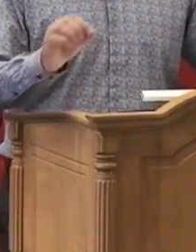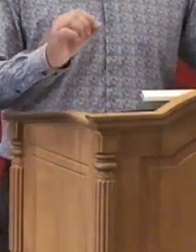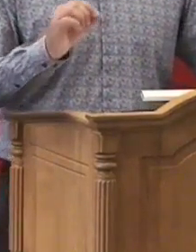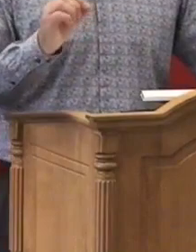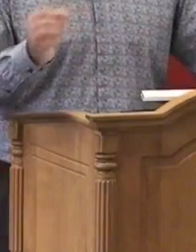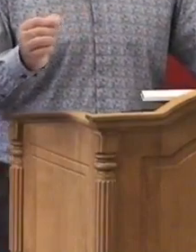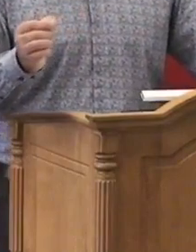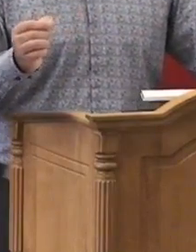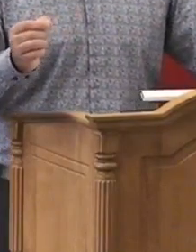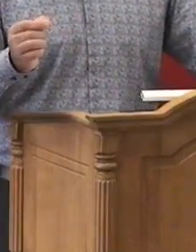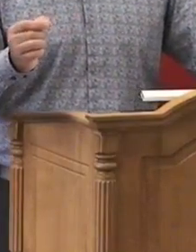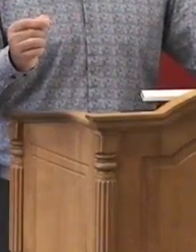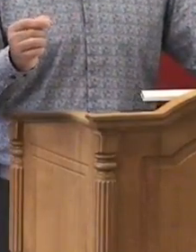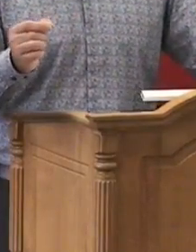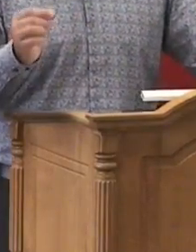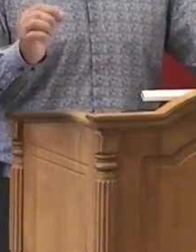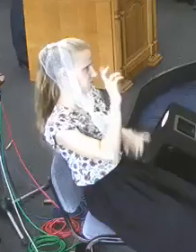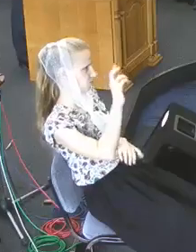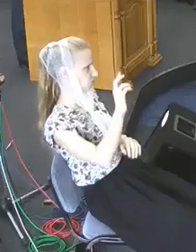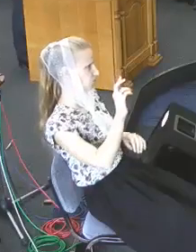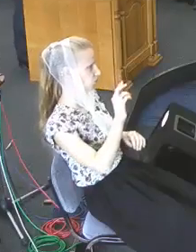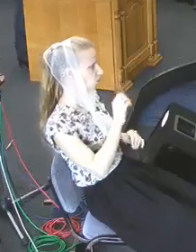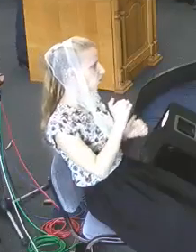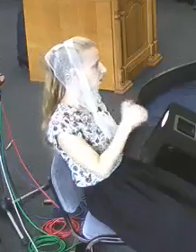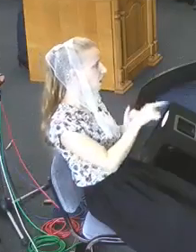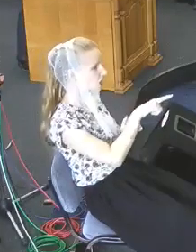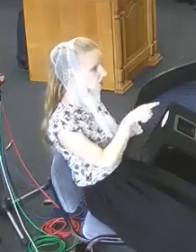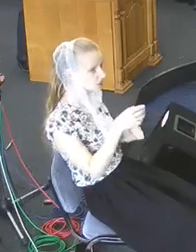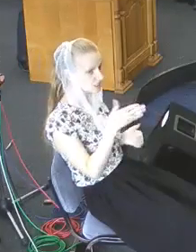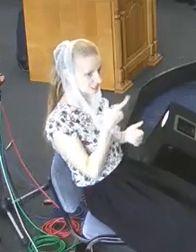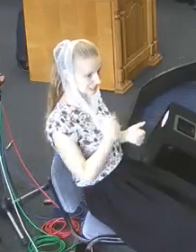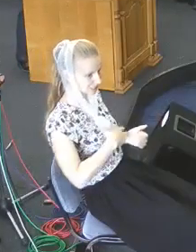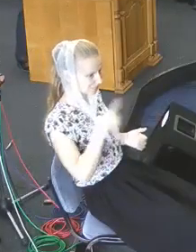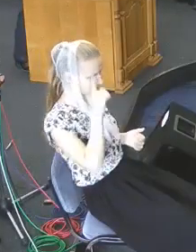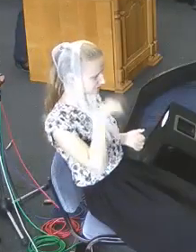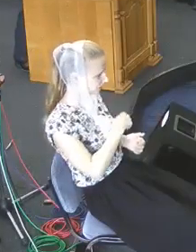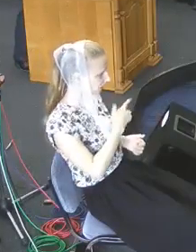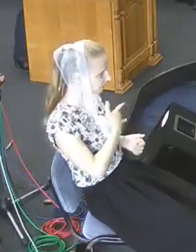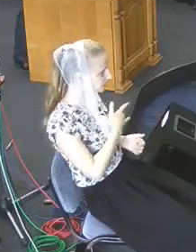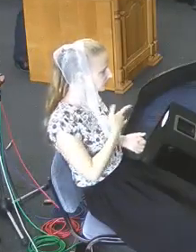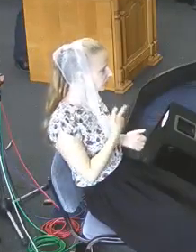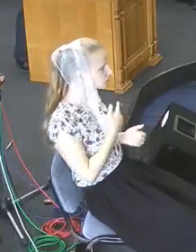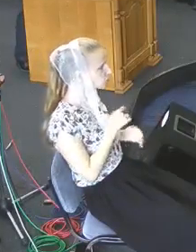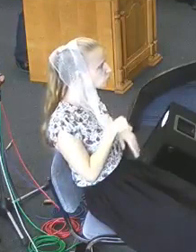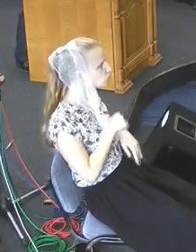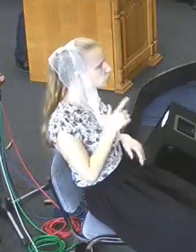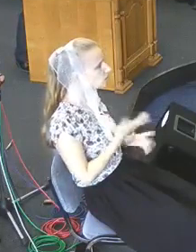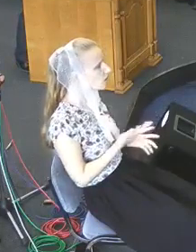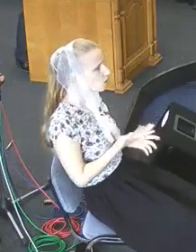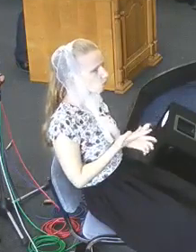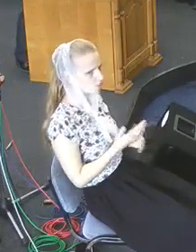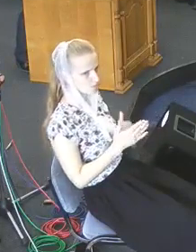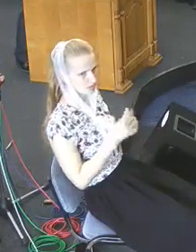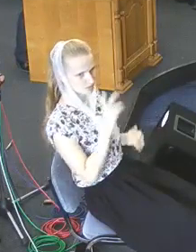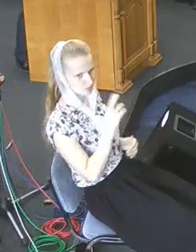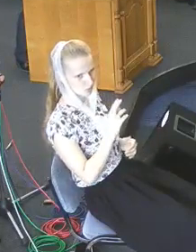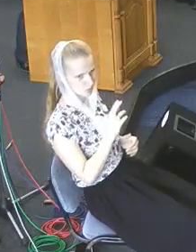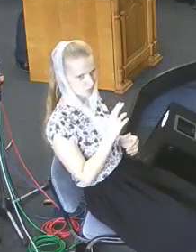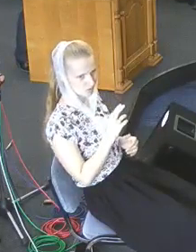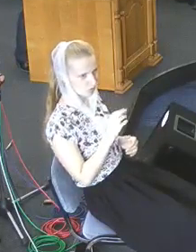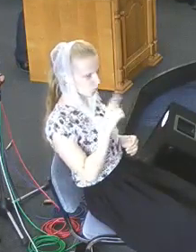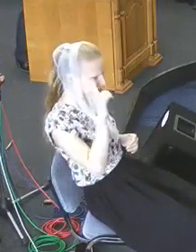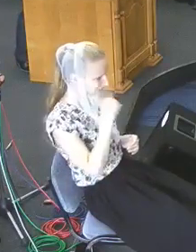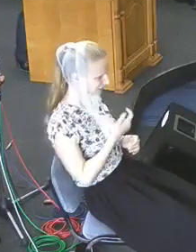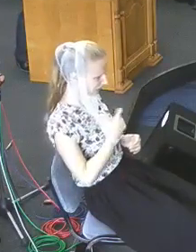Розказати це Богу. Кожен знає, які почуття є в його серці перед Богом, в спілкуванні з Богом. Кожен знає, на якому етапі